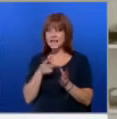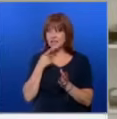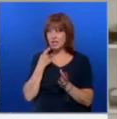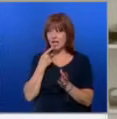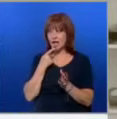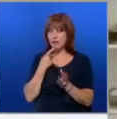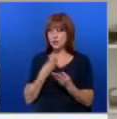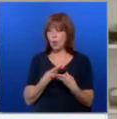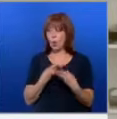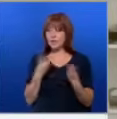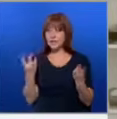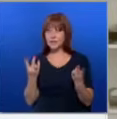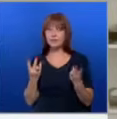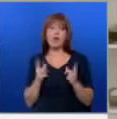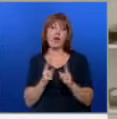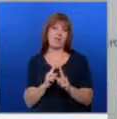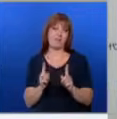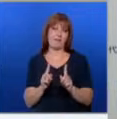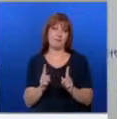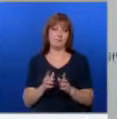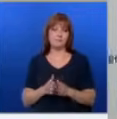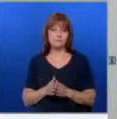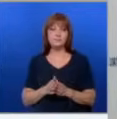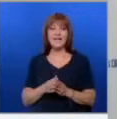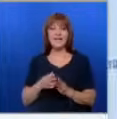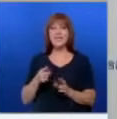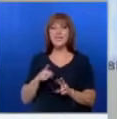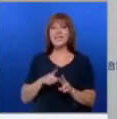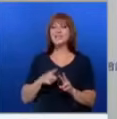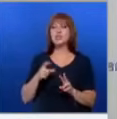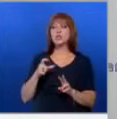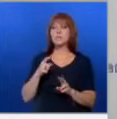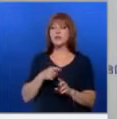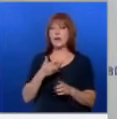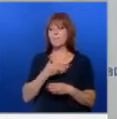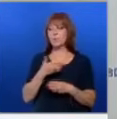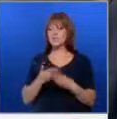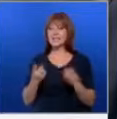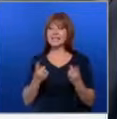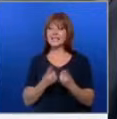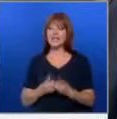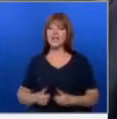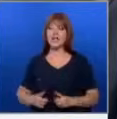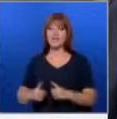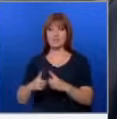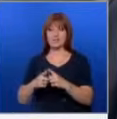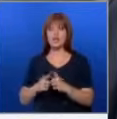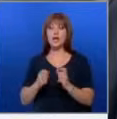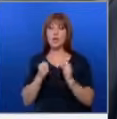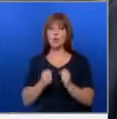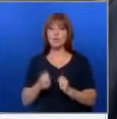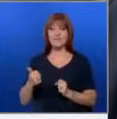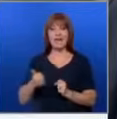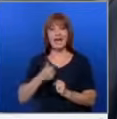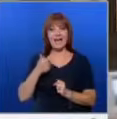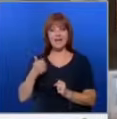нещо публично за това? Абсолютно не. За Йен Столтенберг това ще е последна среща на върха на НАТО, а във Вашингтон се очаква лидерите